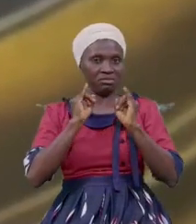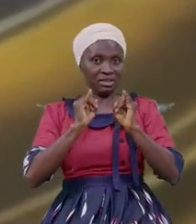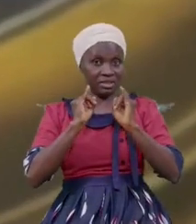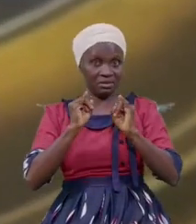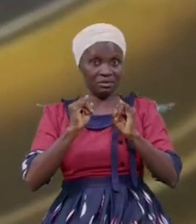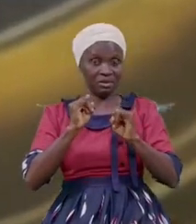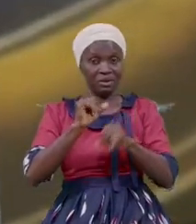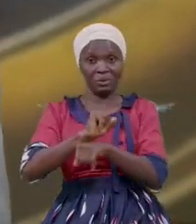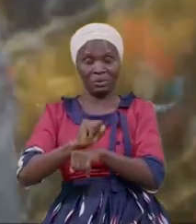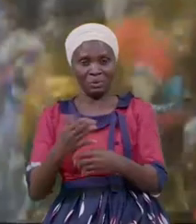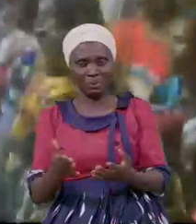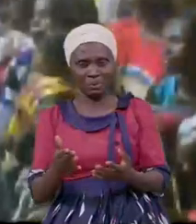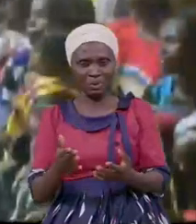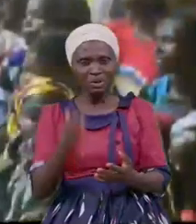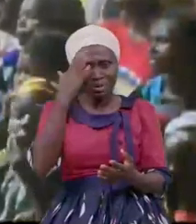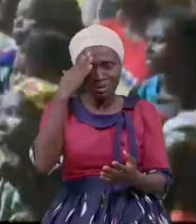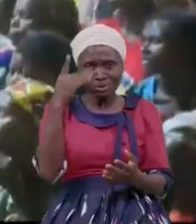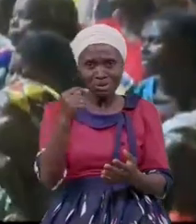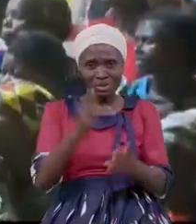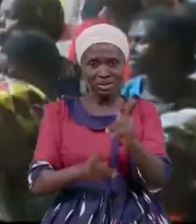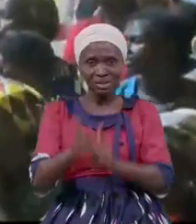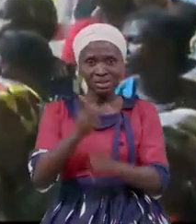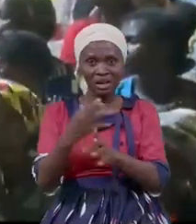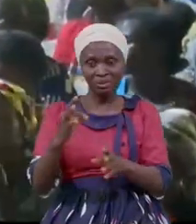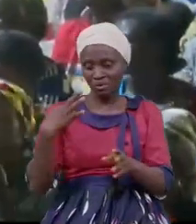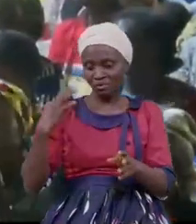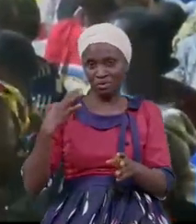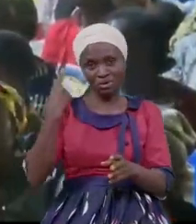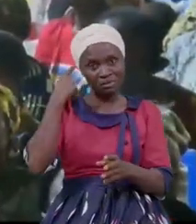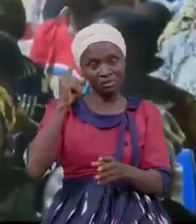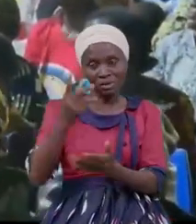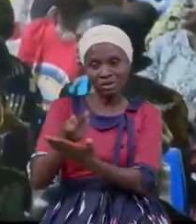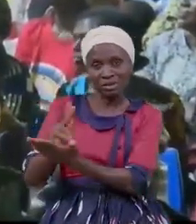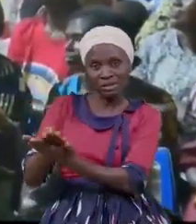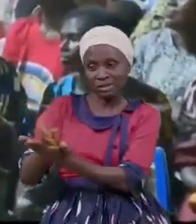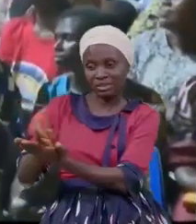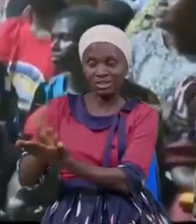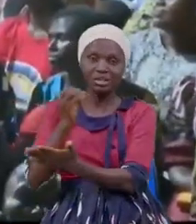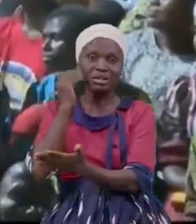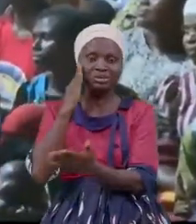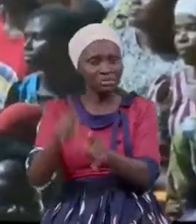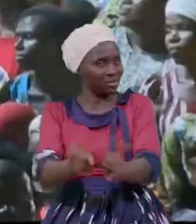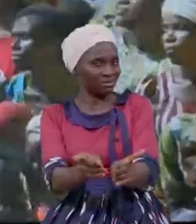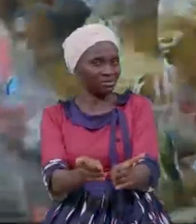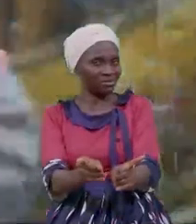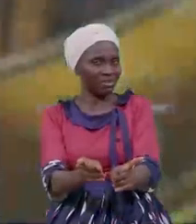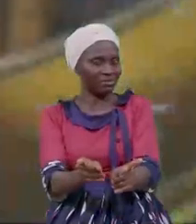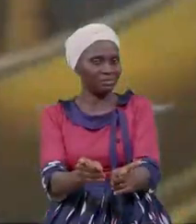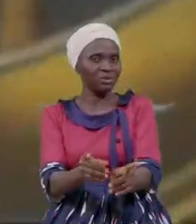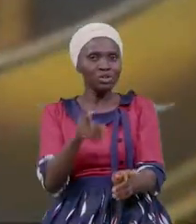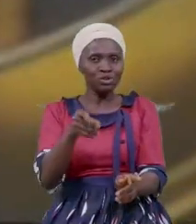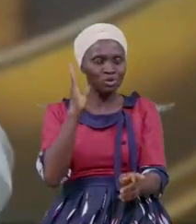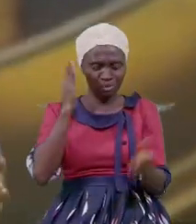à l'intérieur ces habits ne sont pas assez bons pour l'emploi que tu cherches tu habill bien et